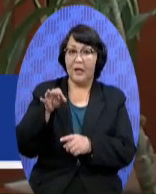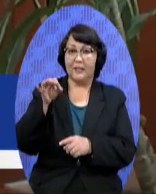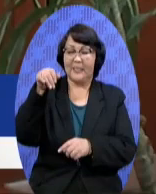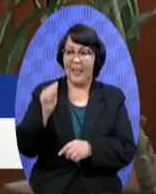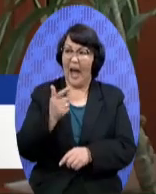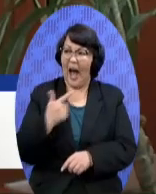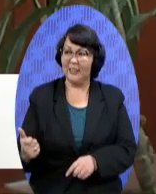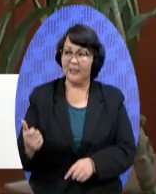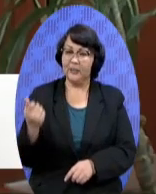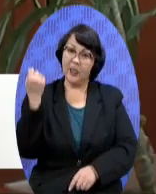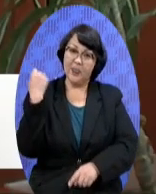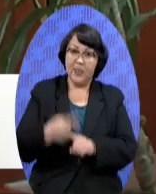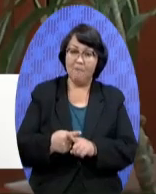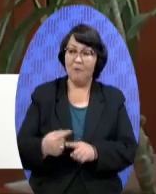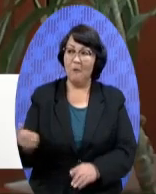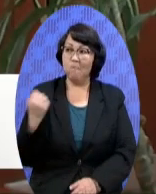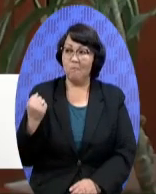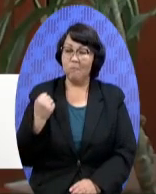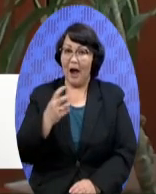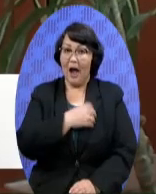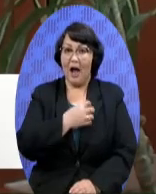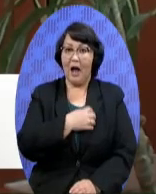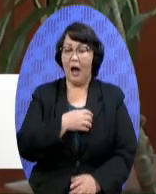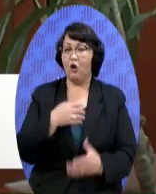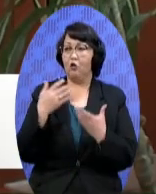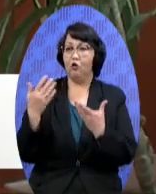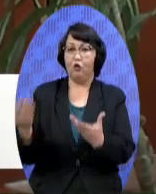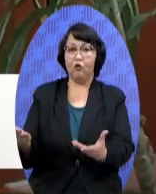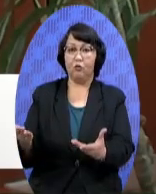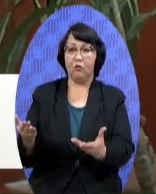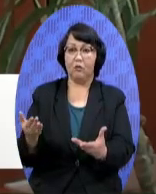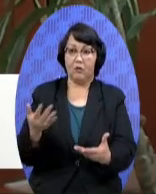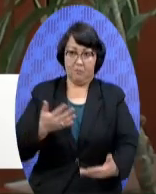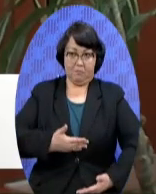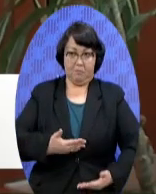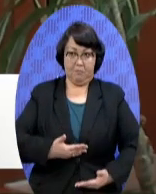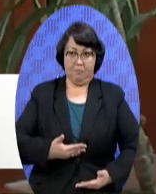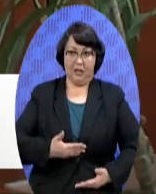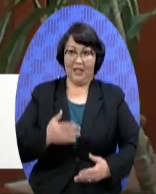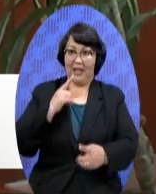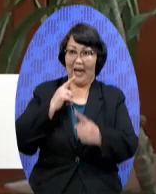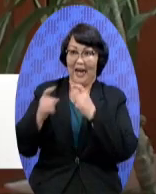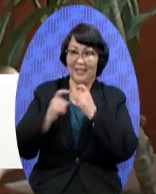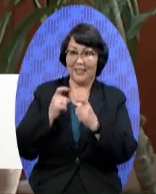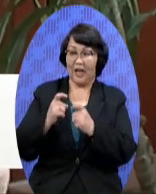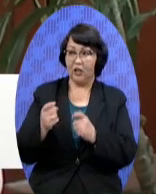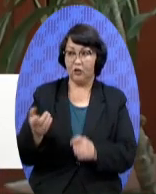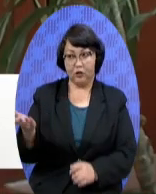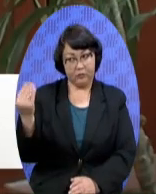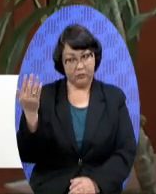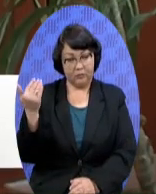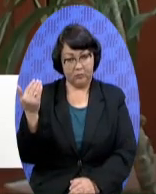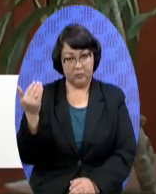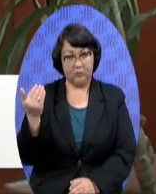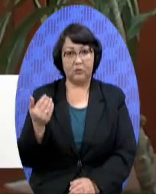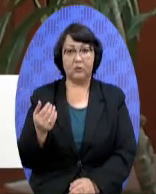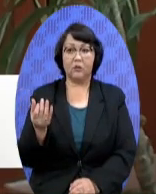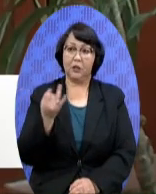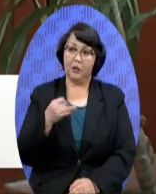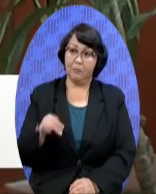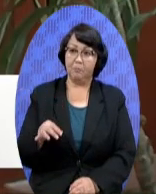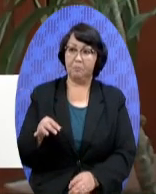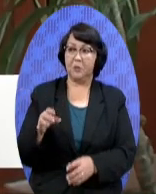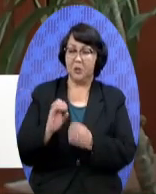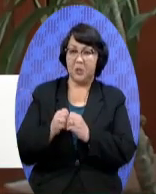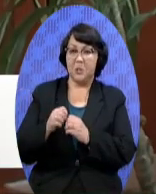гэж амлаж айлгаж сүрдүүлэх замаар бэлгийн дарамт бэлгийн харилцаанд орохыг шахах шаардах буюу одоо энэ нэг